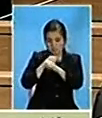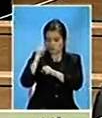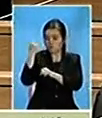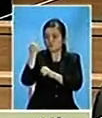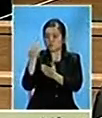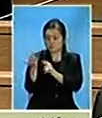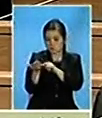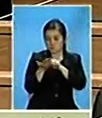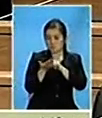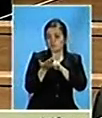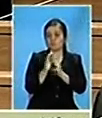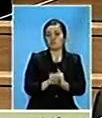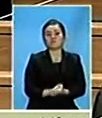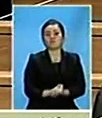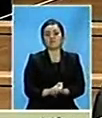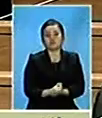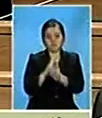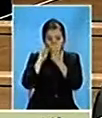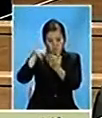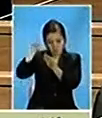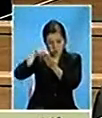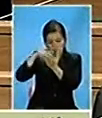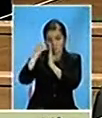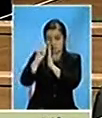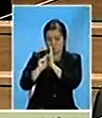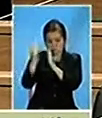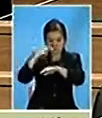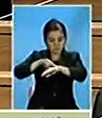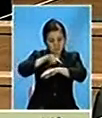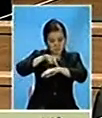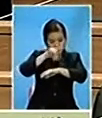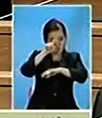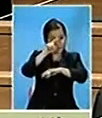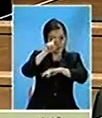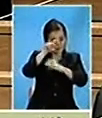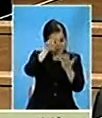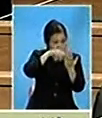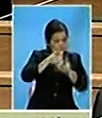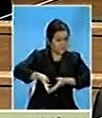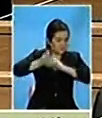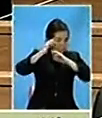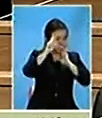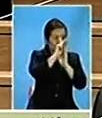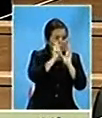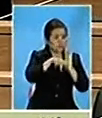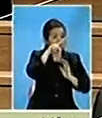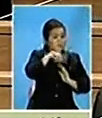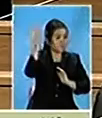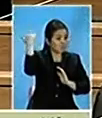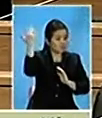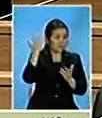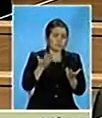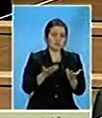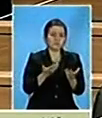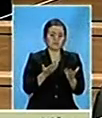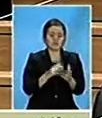ที่ศึกษากฎหมายฉบับใหม่นี้จะต้องเสียเวลาไปดูกฎหมายฉบับเก่าผมเคย